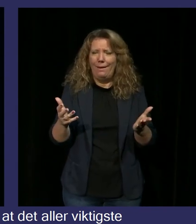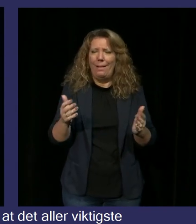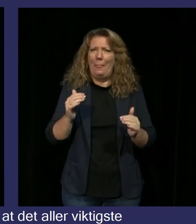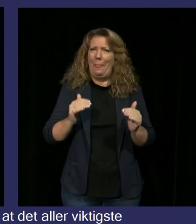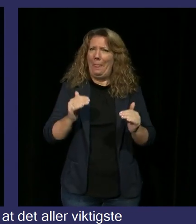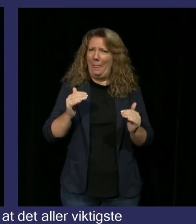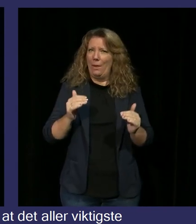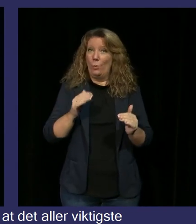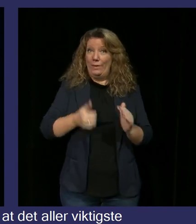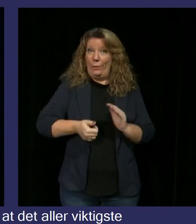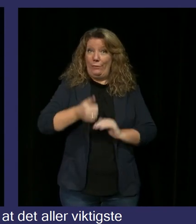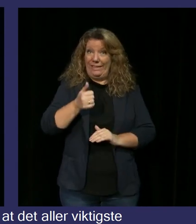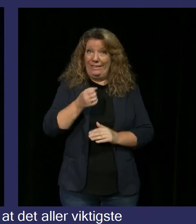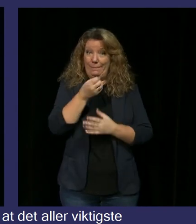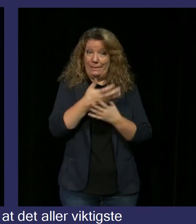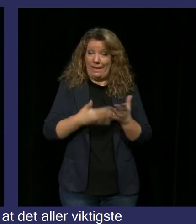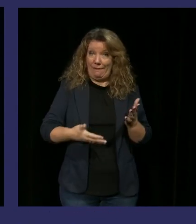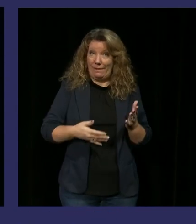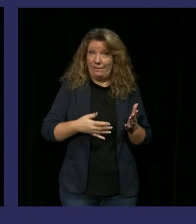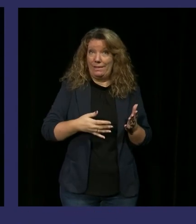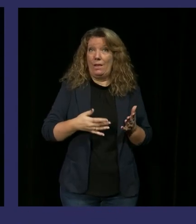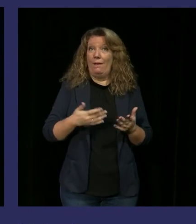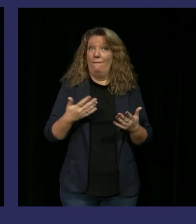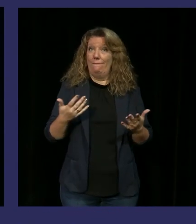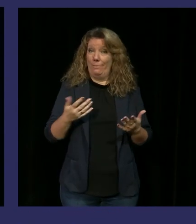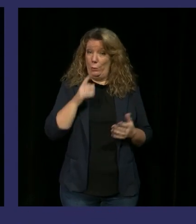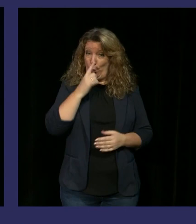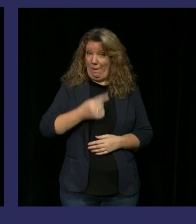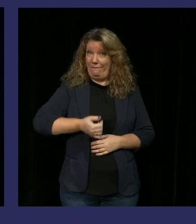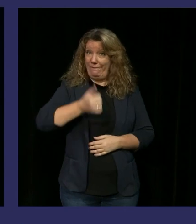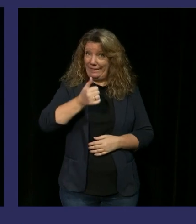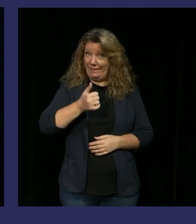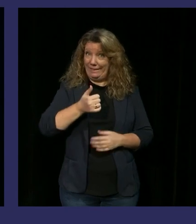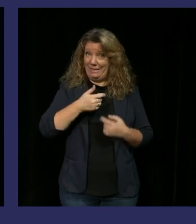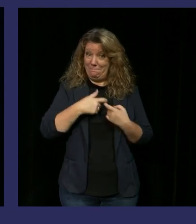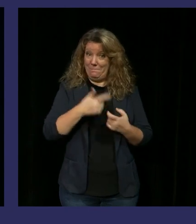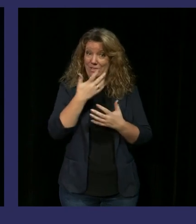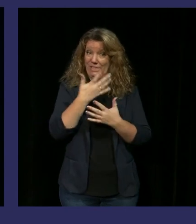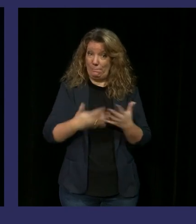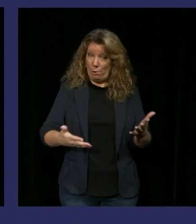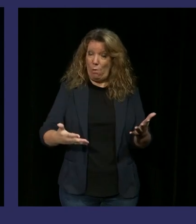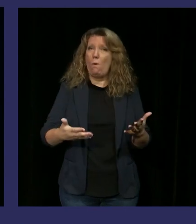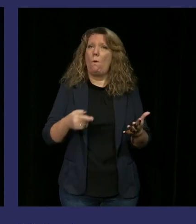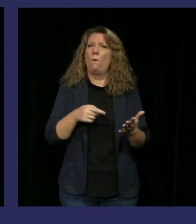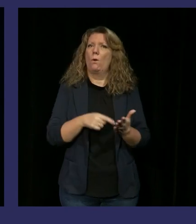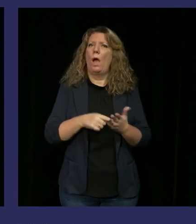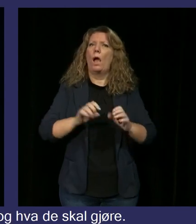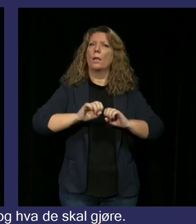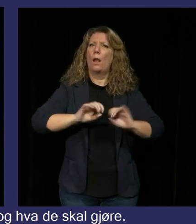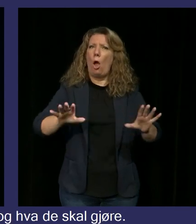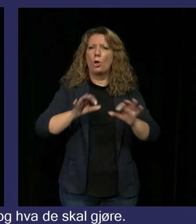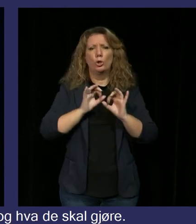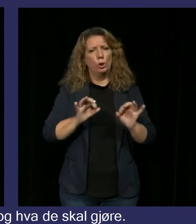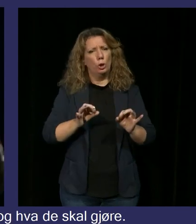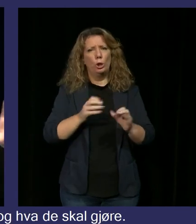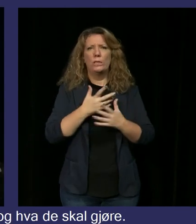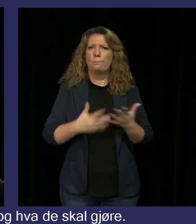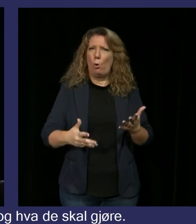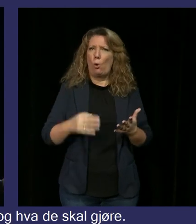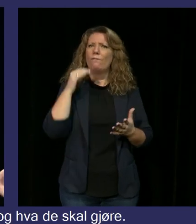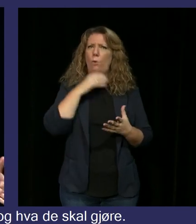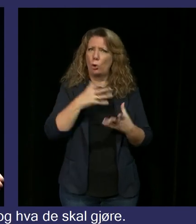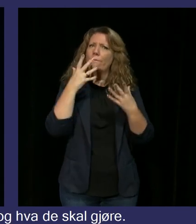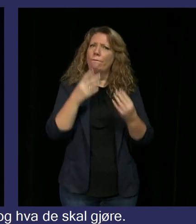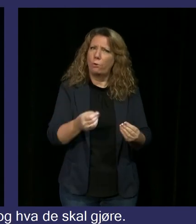at det aller viktigste vi gjør når det gjelder språk, det å ha et klart og tydelig språk som folk forstår, sånn at de vet hva de